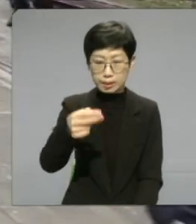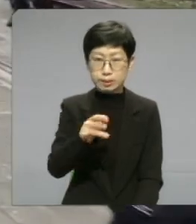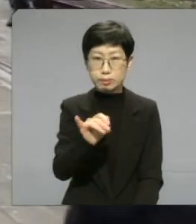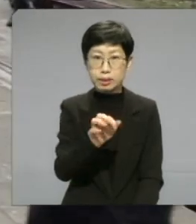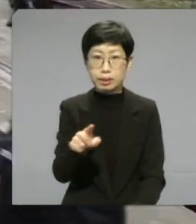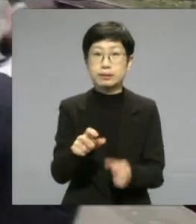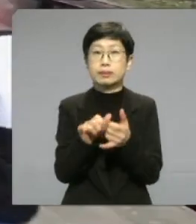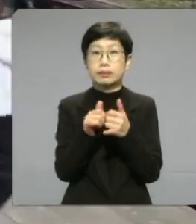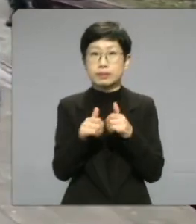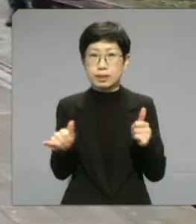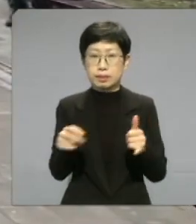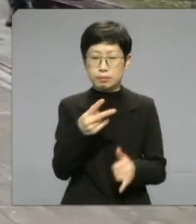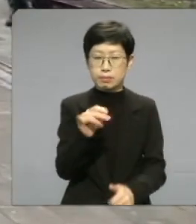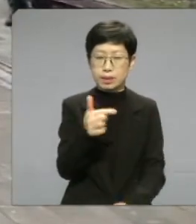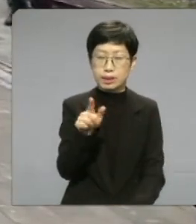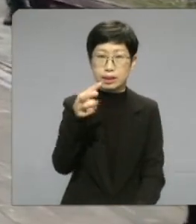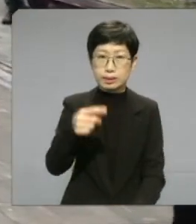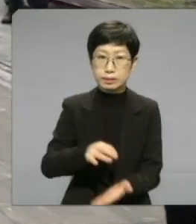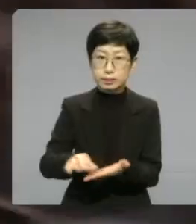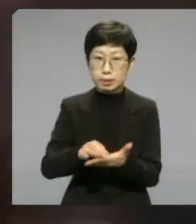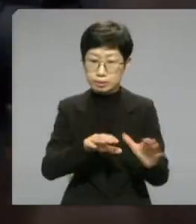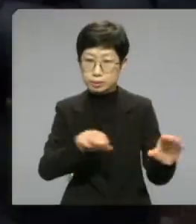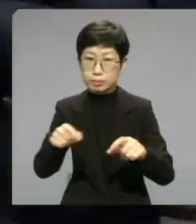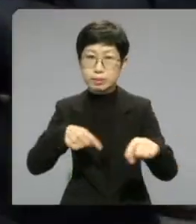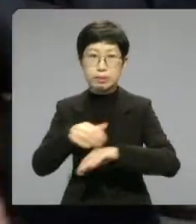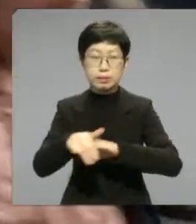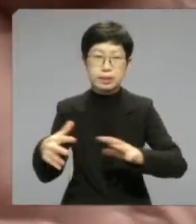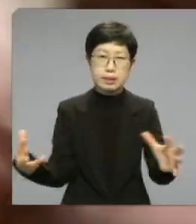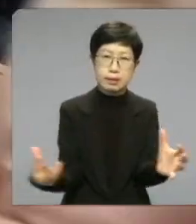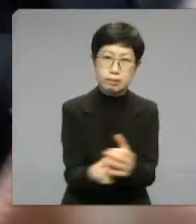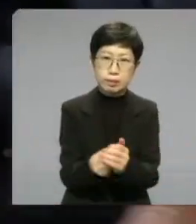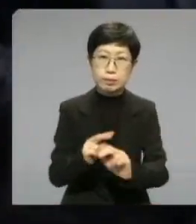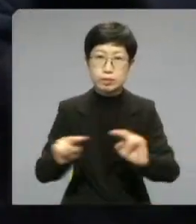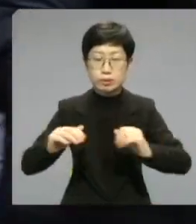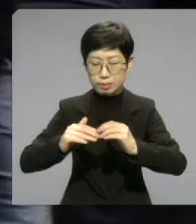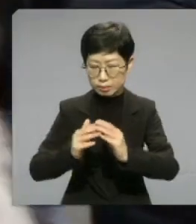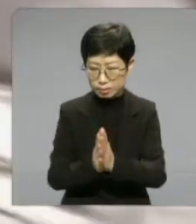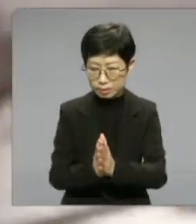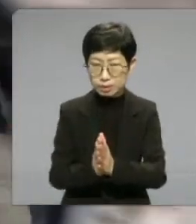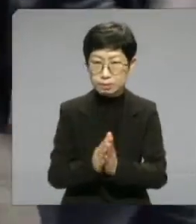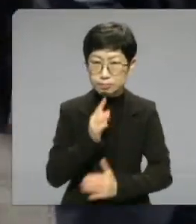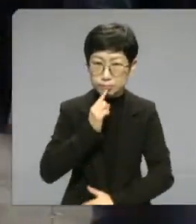주민들은 디나르화 사용 금지 정책의 완전 폐기를 주장하고 있어